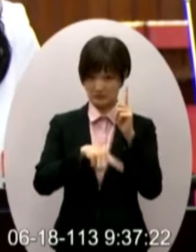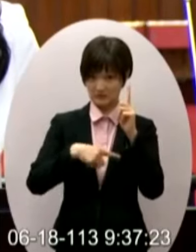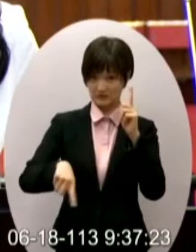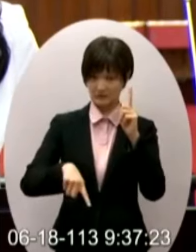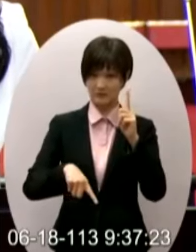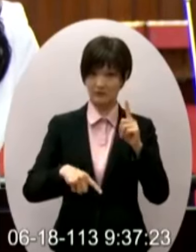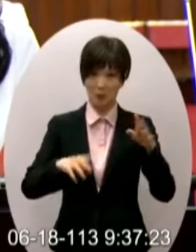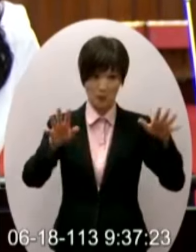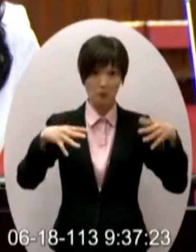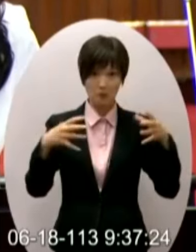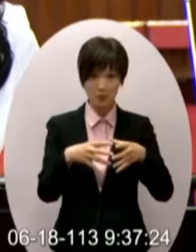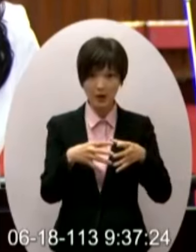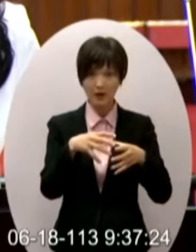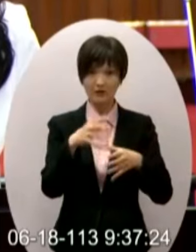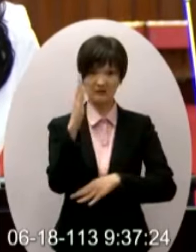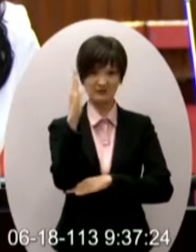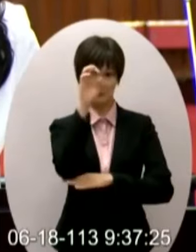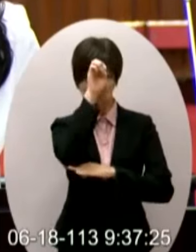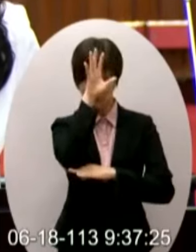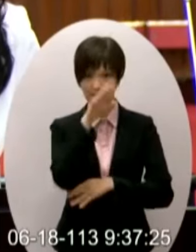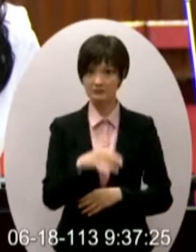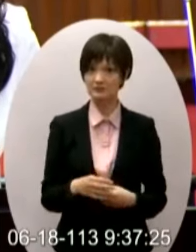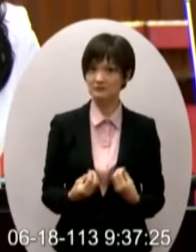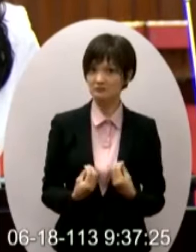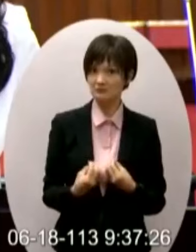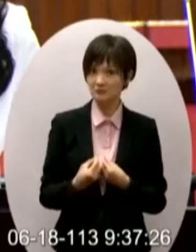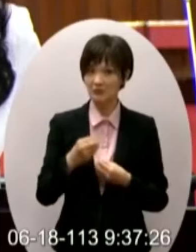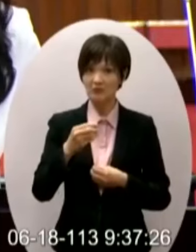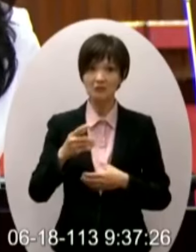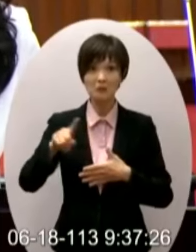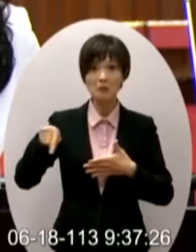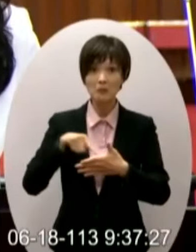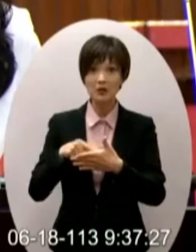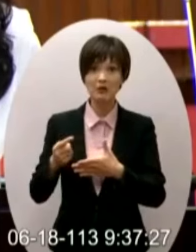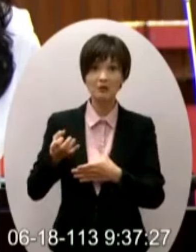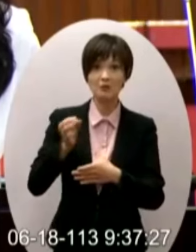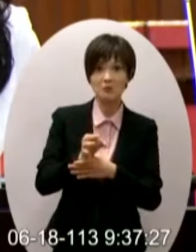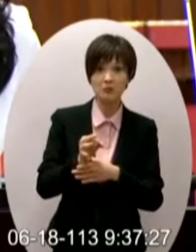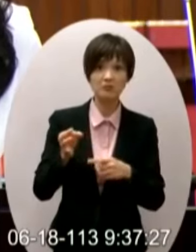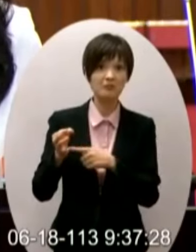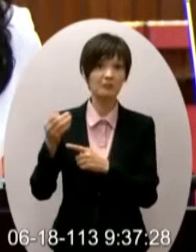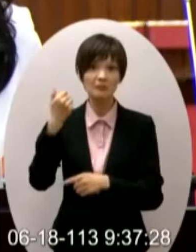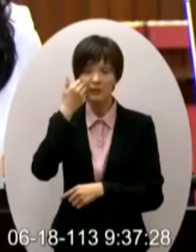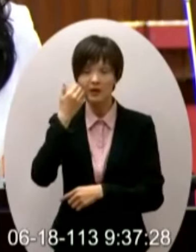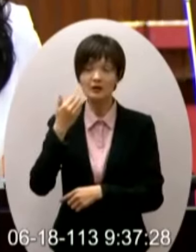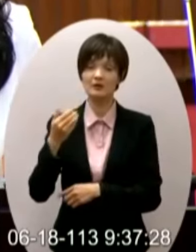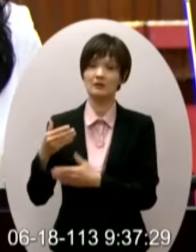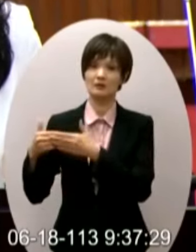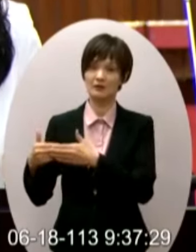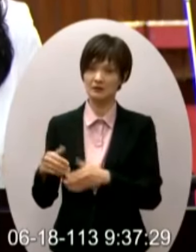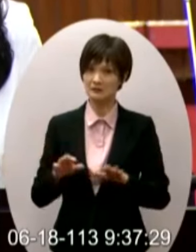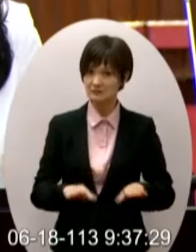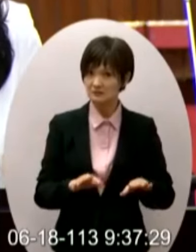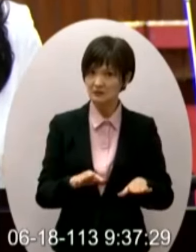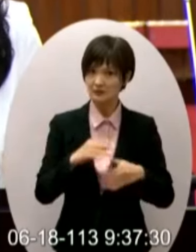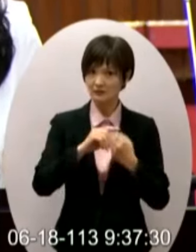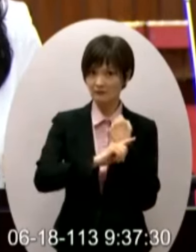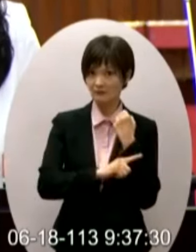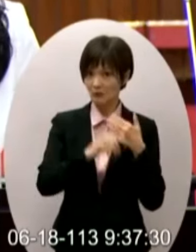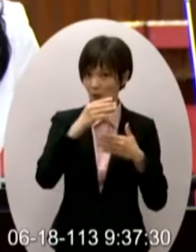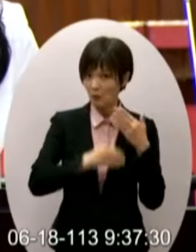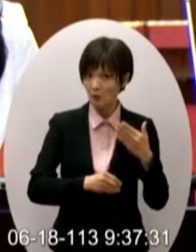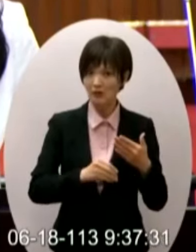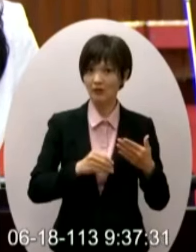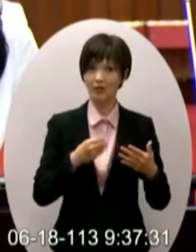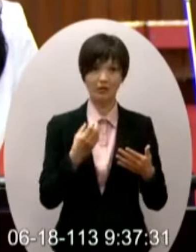叫院长，这样的所谓中国干爹有没有法规可以现行？又或者是说现在的法规不足，